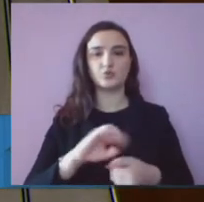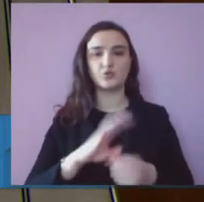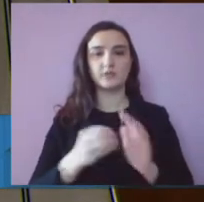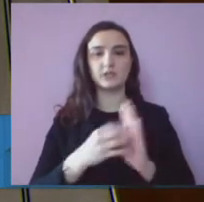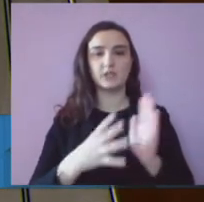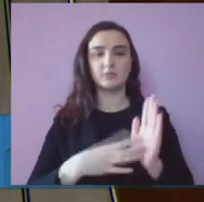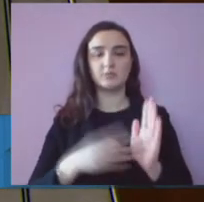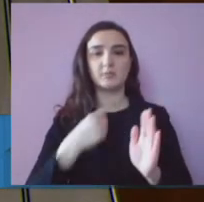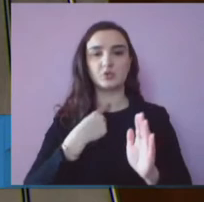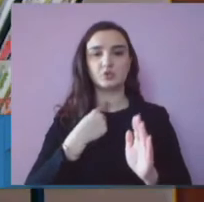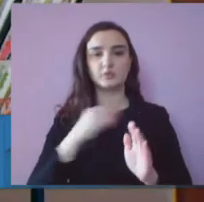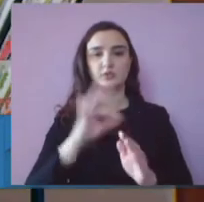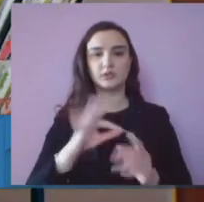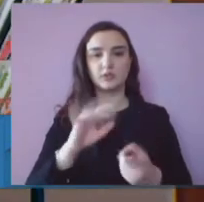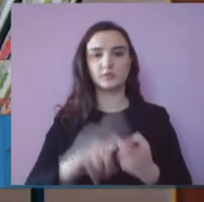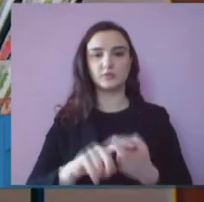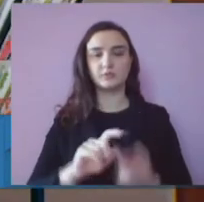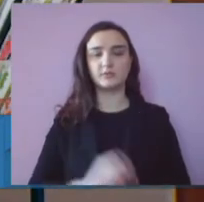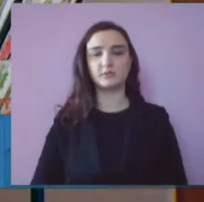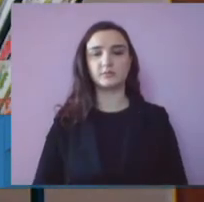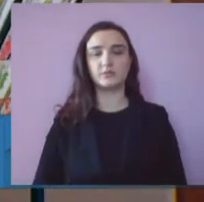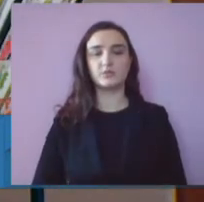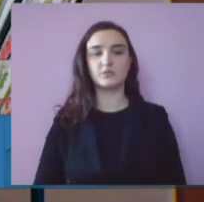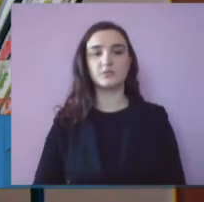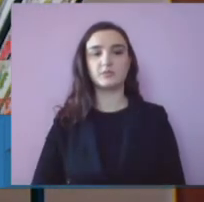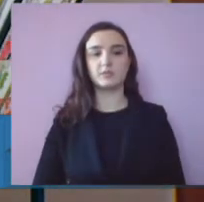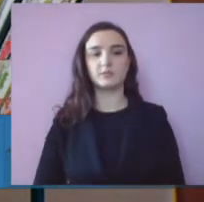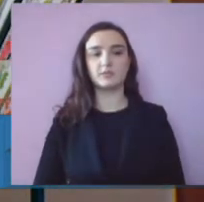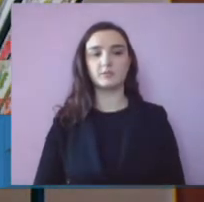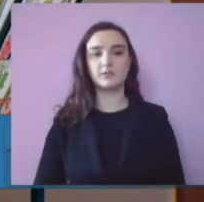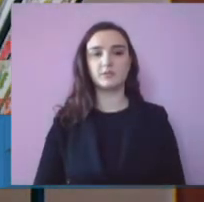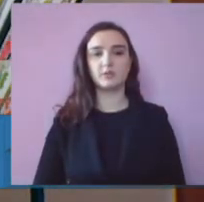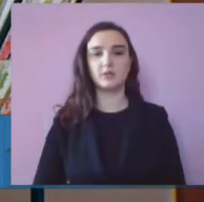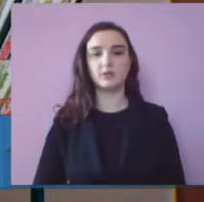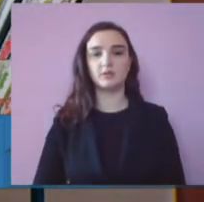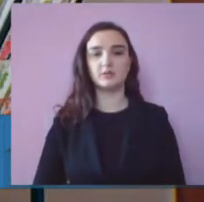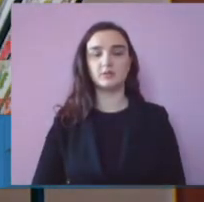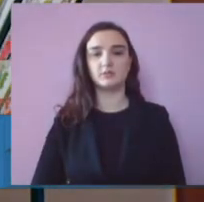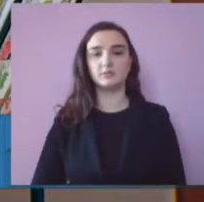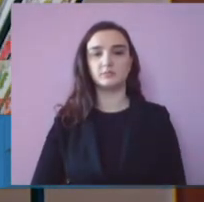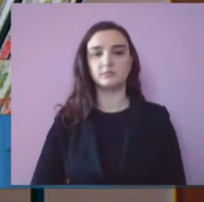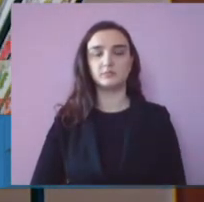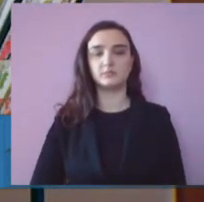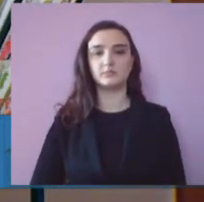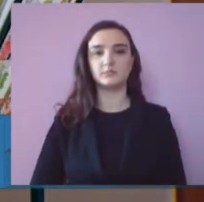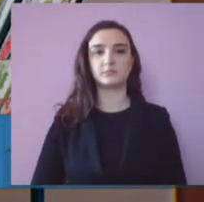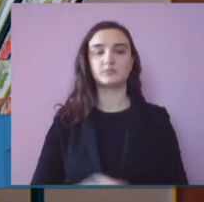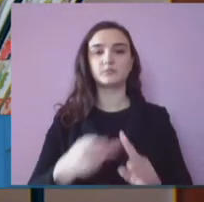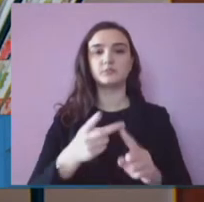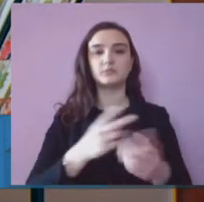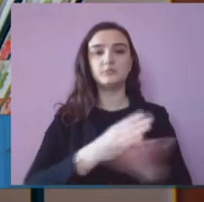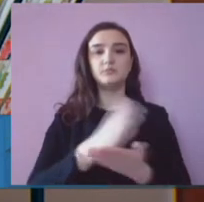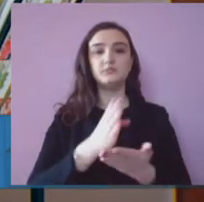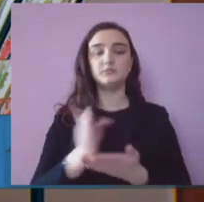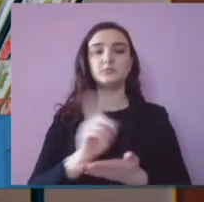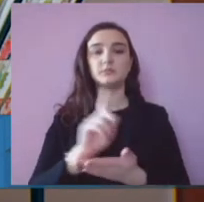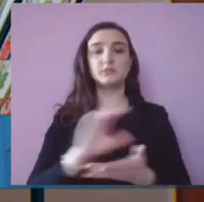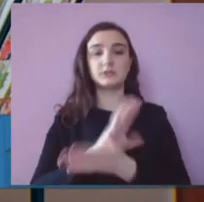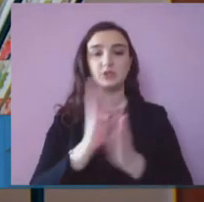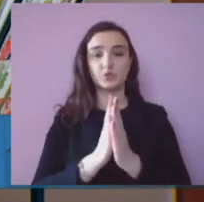ფარისებრ ჯირკვალსთან დაკავშირებით? დიახ, საქმე იმაშია, რომ მეორე მიმართულებით, რასაც საერთოდ